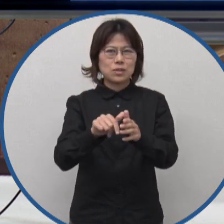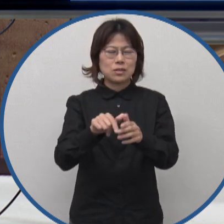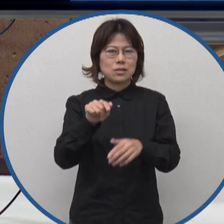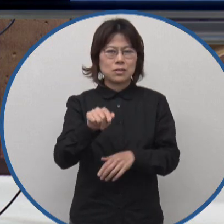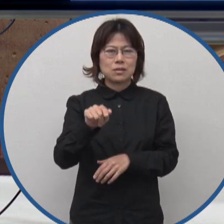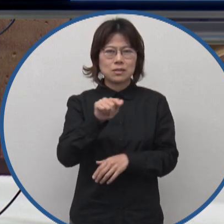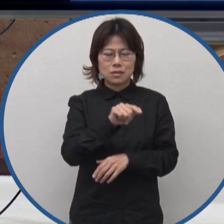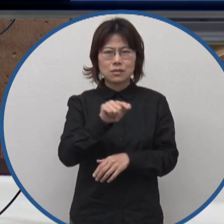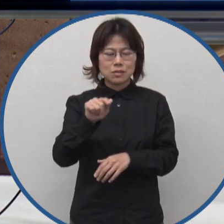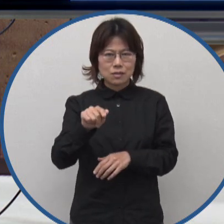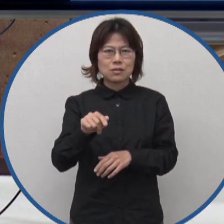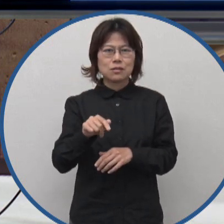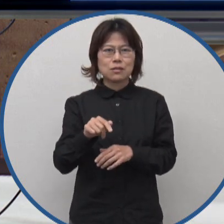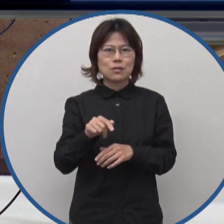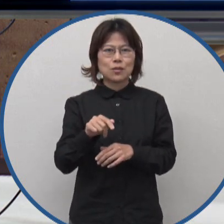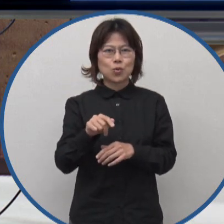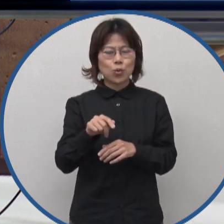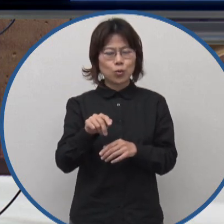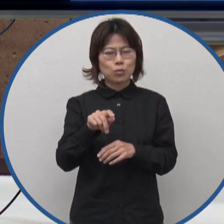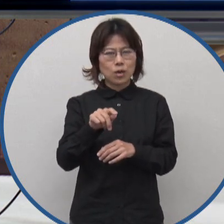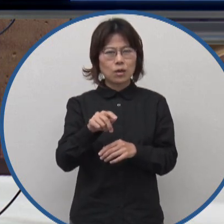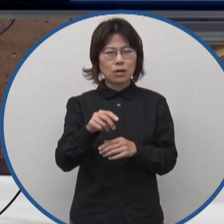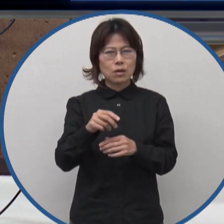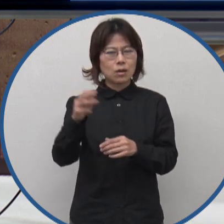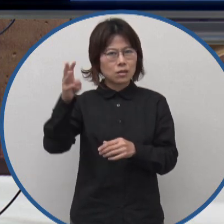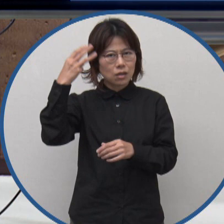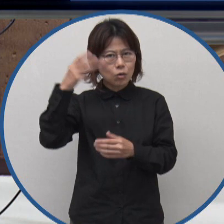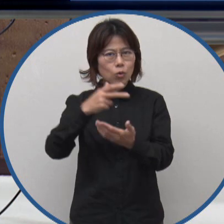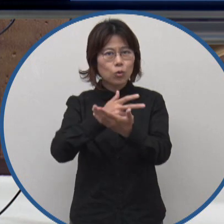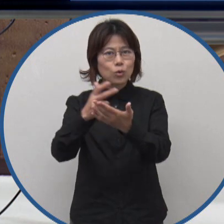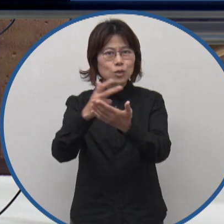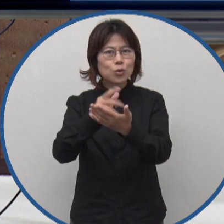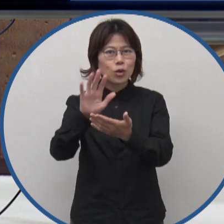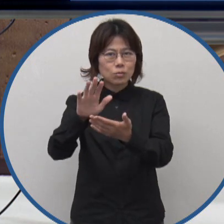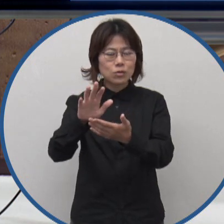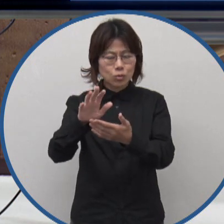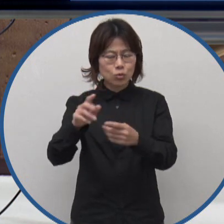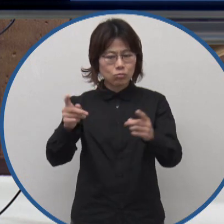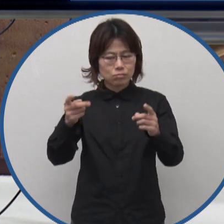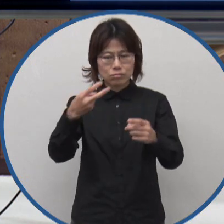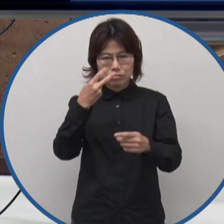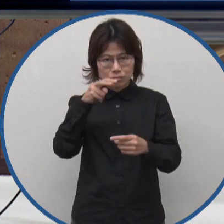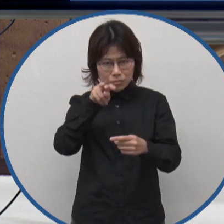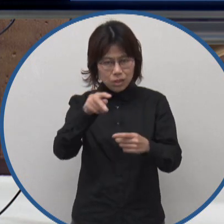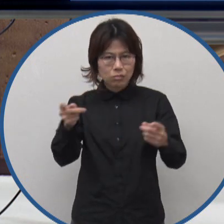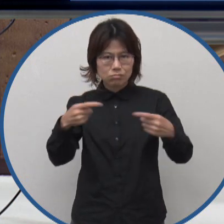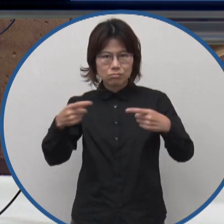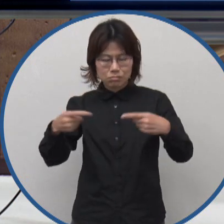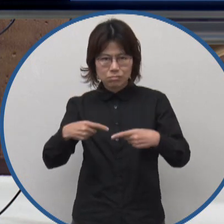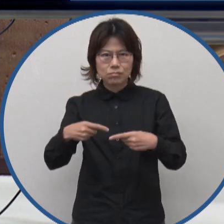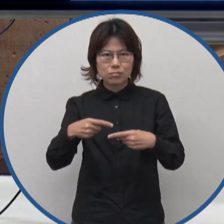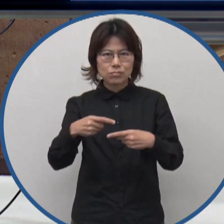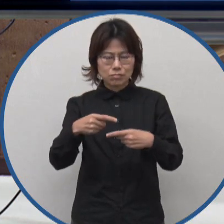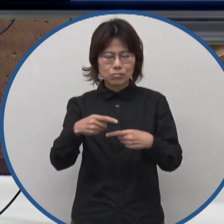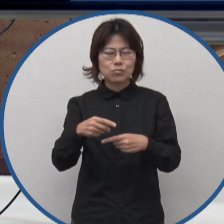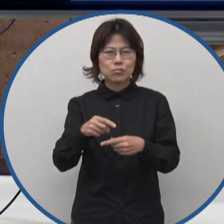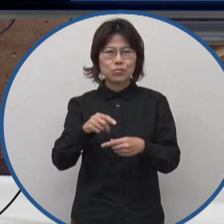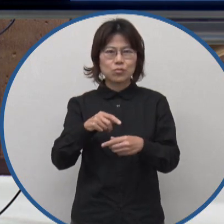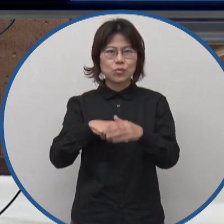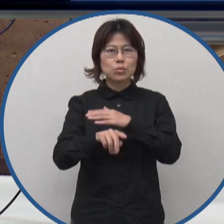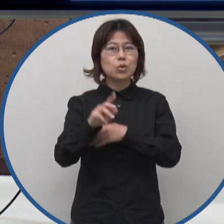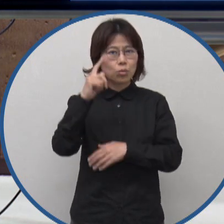そういったいわゆる参考資料ありますけれども、そういったものを総合的に判断をしていくということだと思います